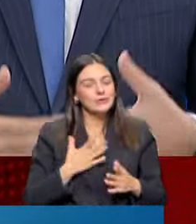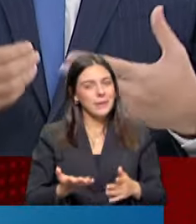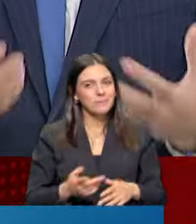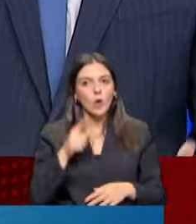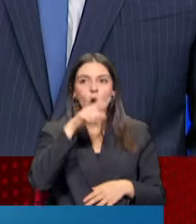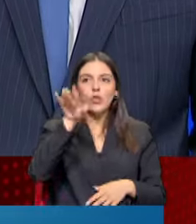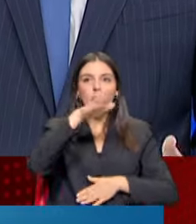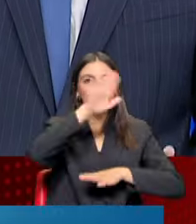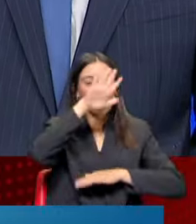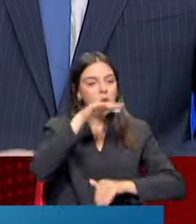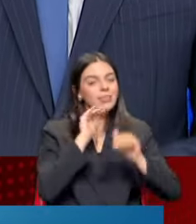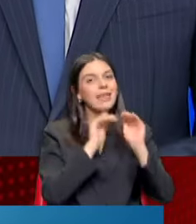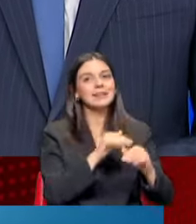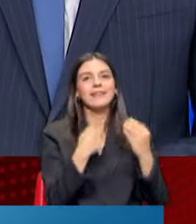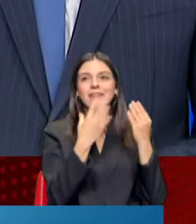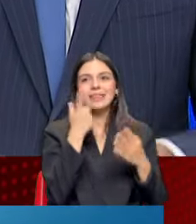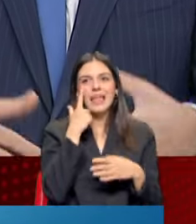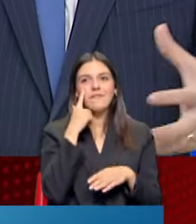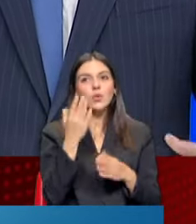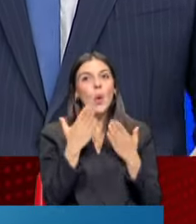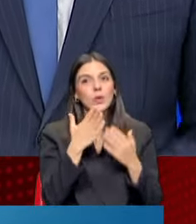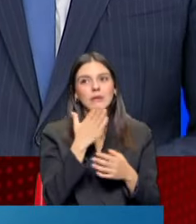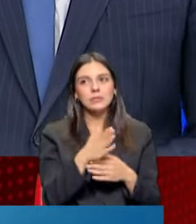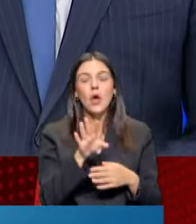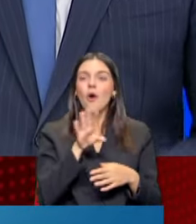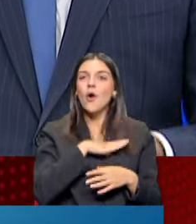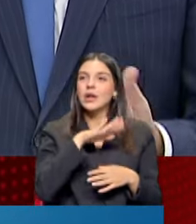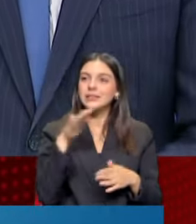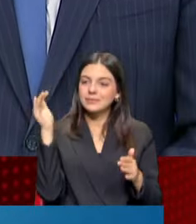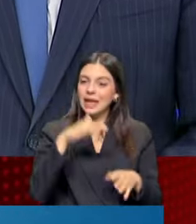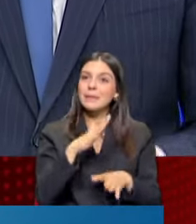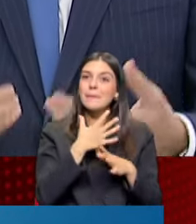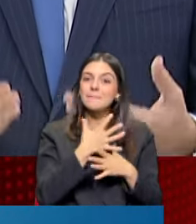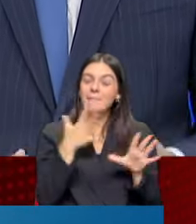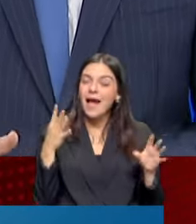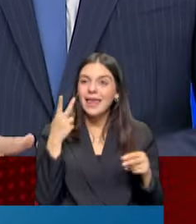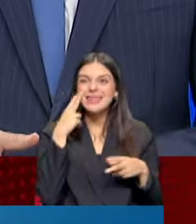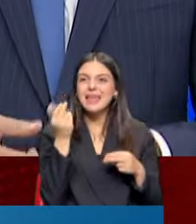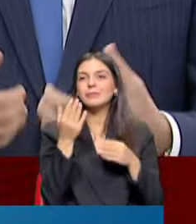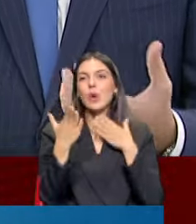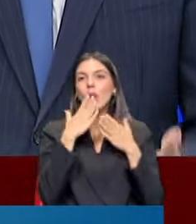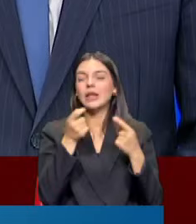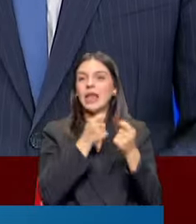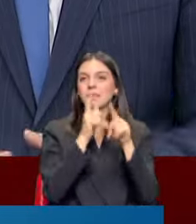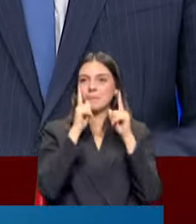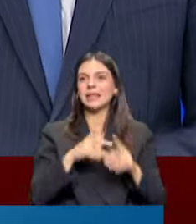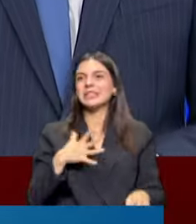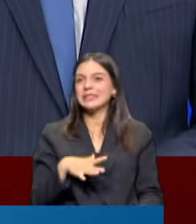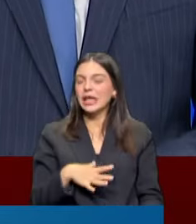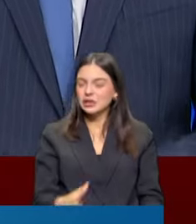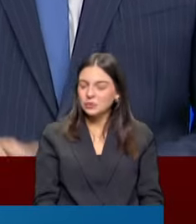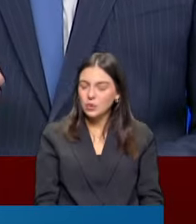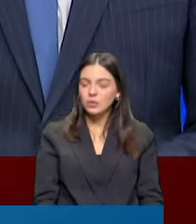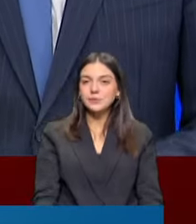Onlara boya desteği sağladık devlet okullarımıza. Öğrencilerimiz geldiğinde pırıl pırıl okullarda eğitime başlasınlar istiyoruz.